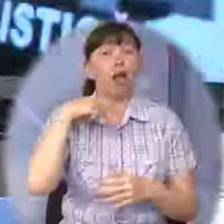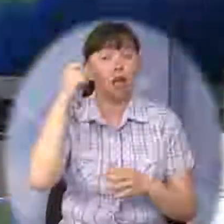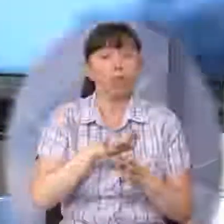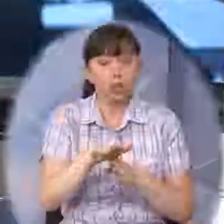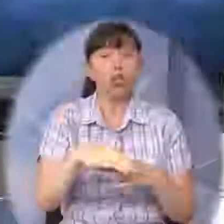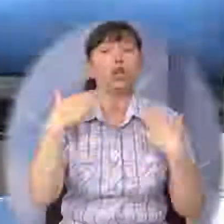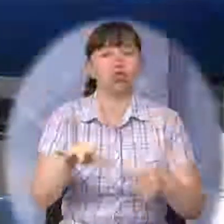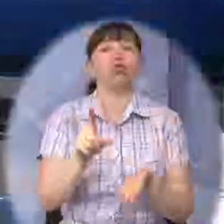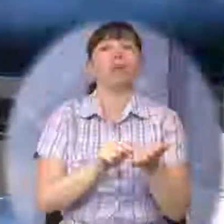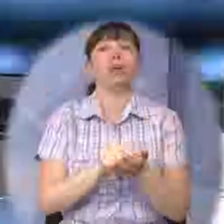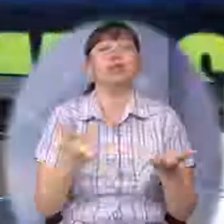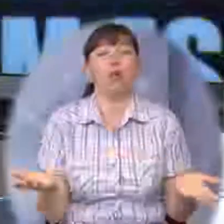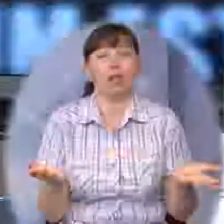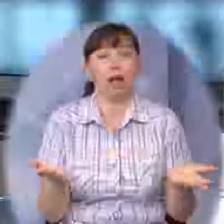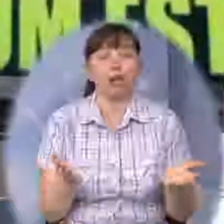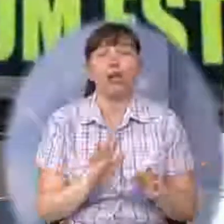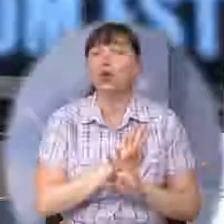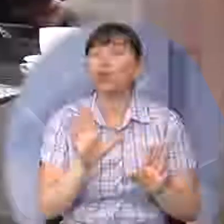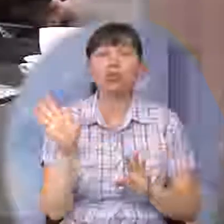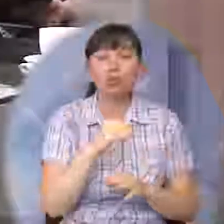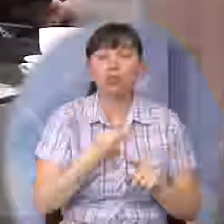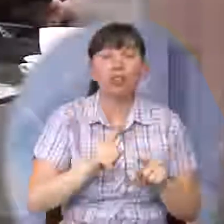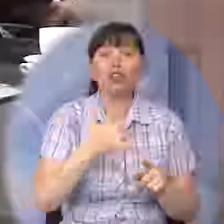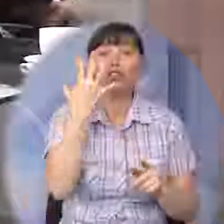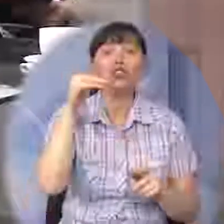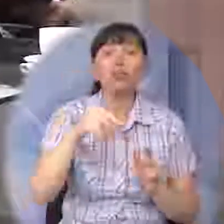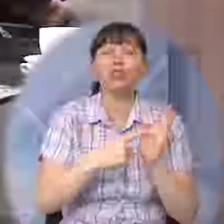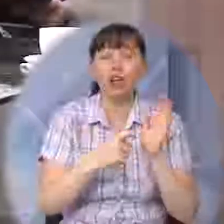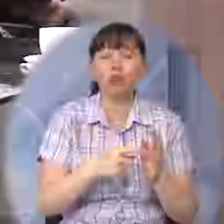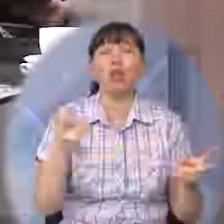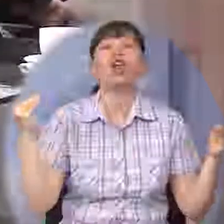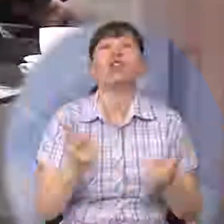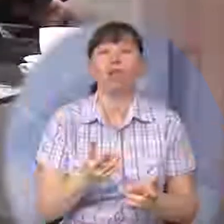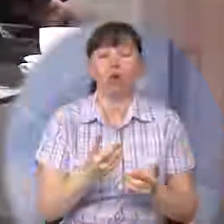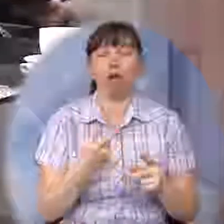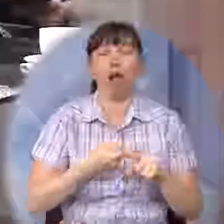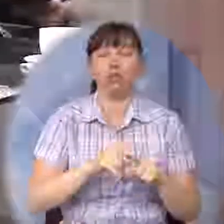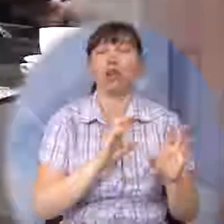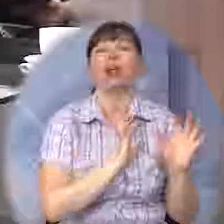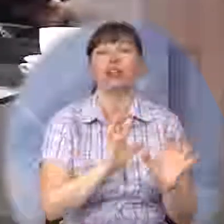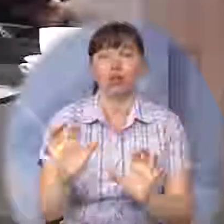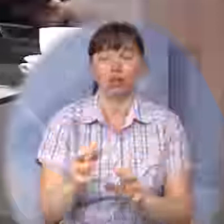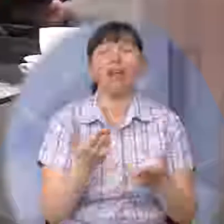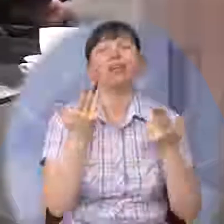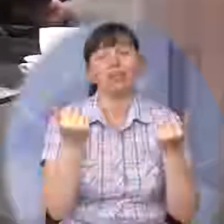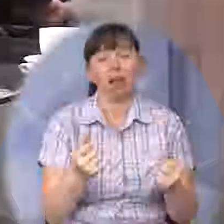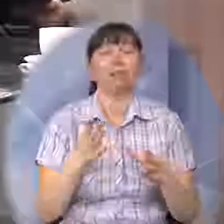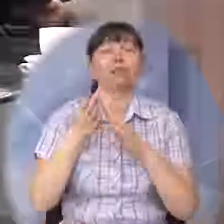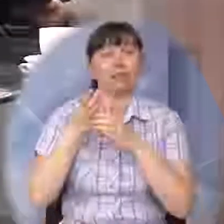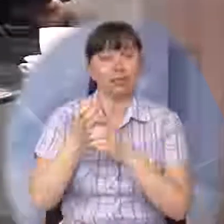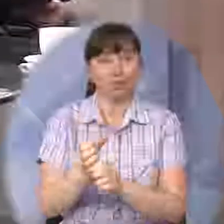Dar sunt pensionari. Deci nu toți dintre aceștia 5.600 au nevoie de atenția celor organizații și